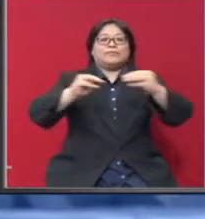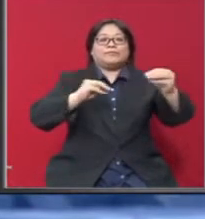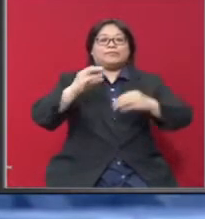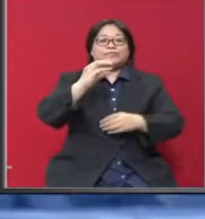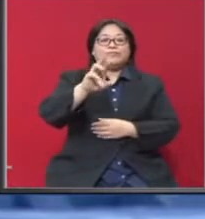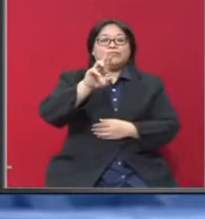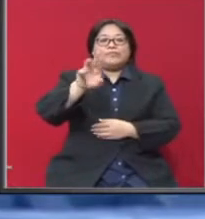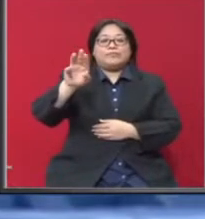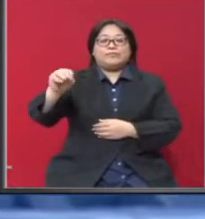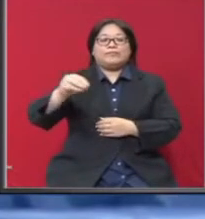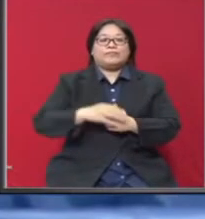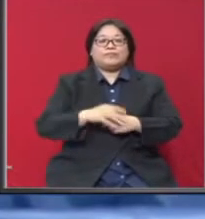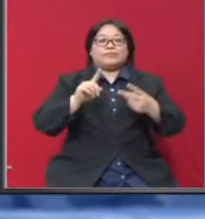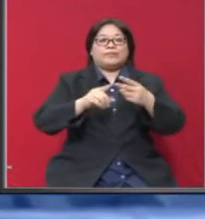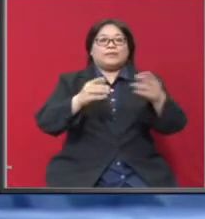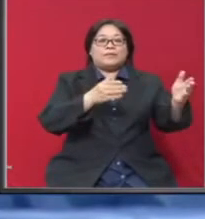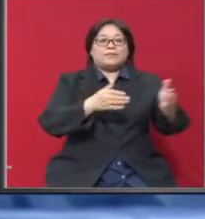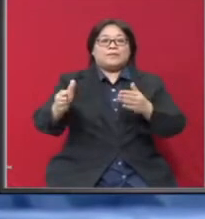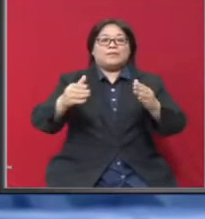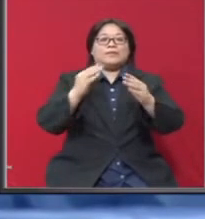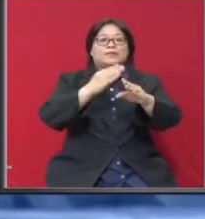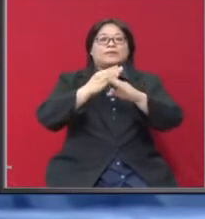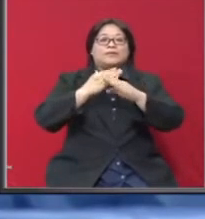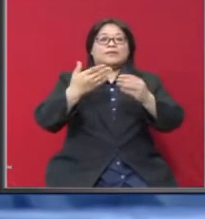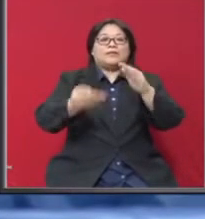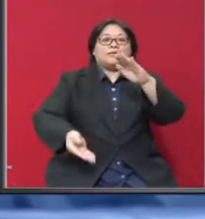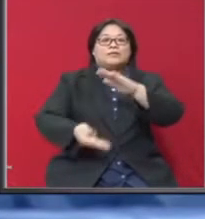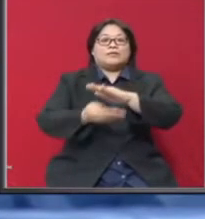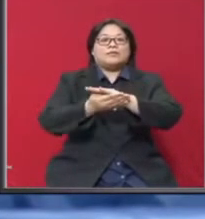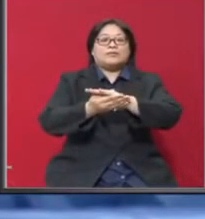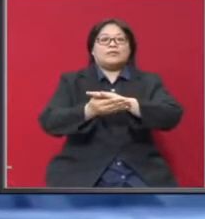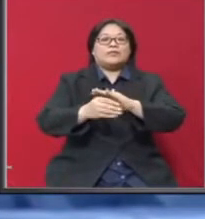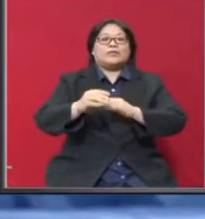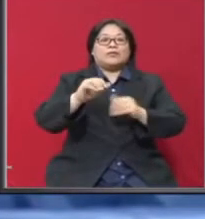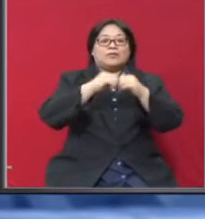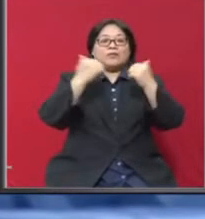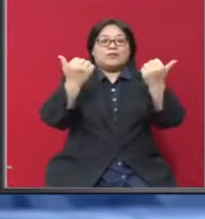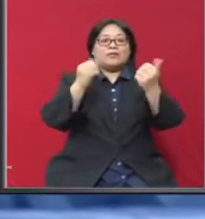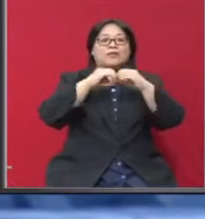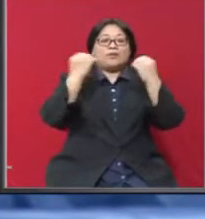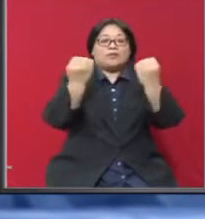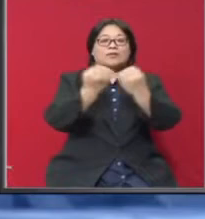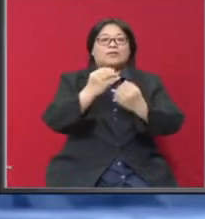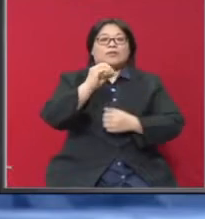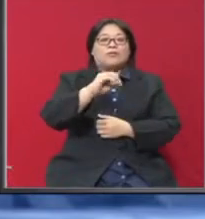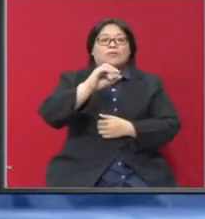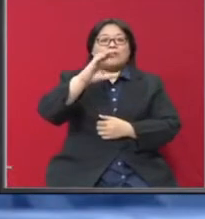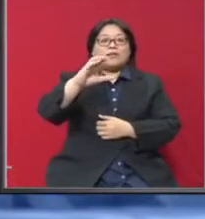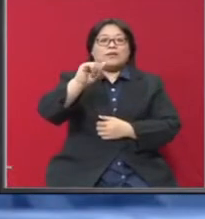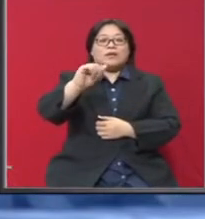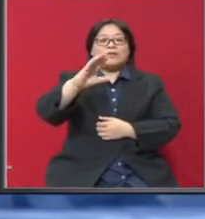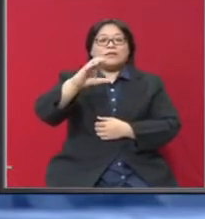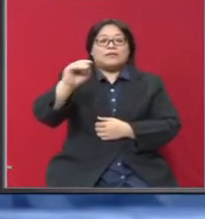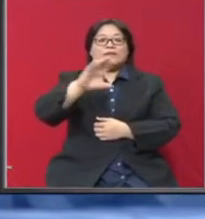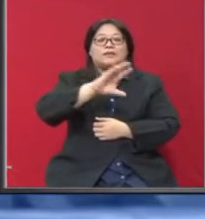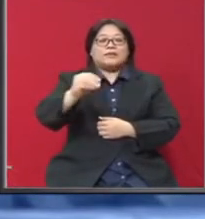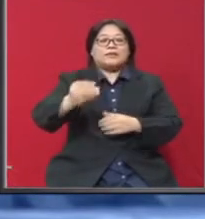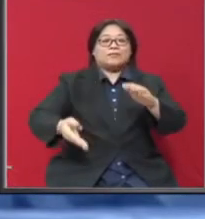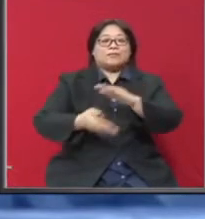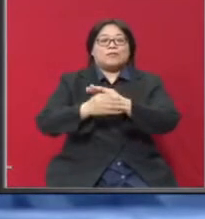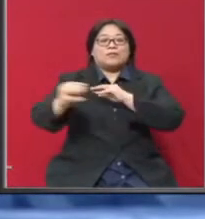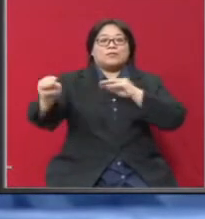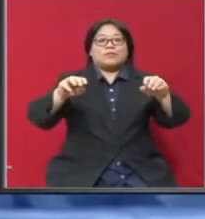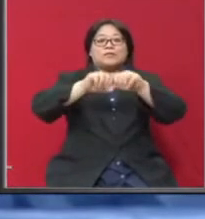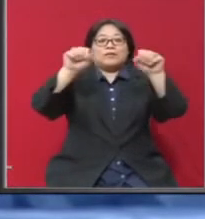crm plant inti rasywah Organisasi OECD dan ente bray bray management system dengan